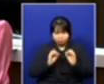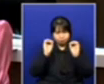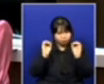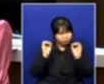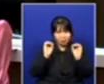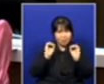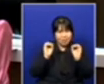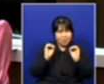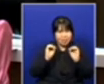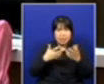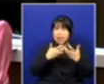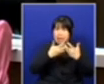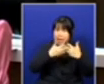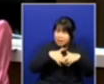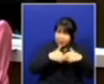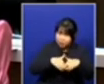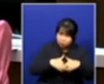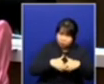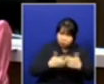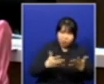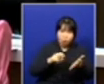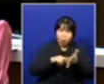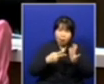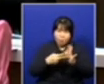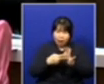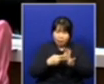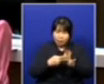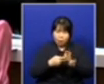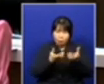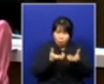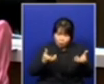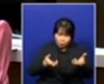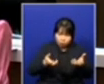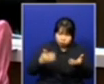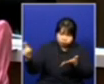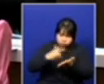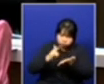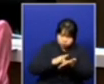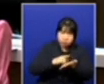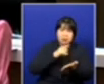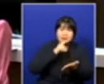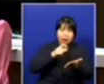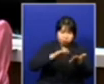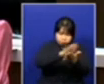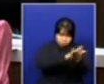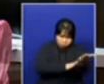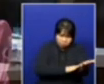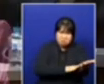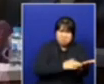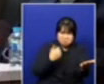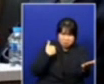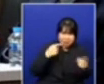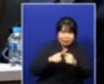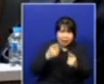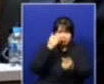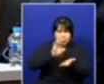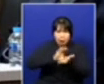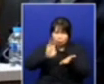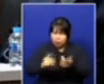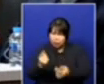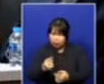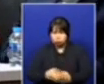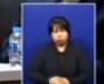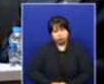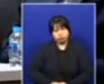านครับเครื่องยนต์4ตัวดับไป3มีการบริโภคภายในประเทศแต่ท่านคิดได้แค่การลงทุนเดี๋ยวบอกเอาแล้วเอาไงจิ